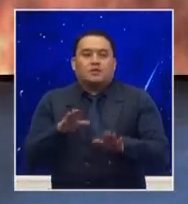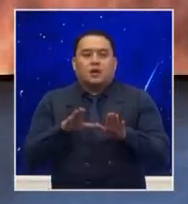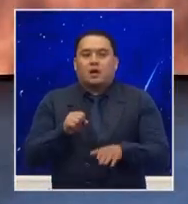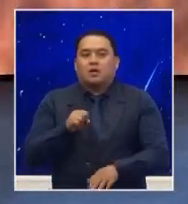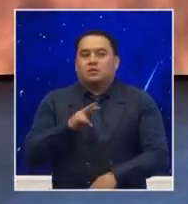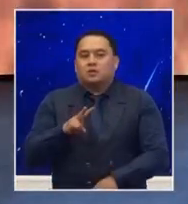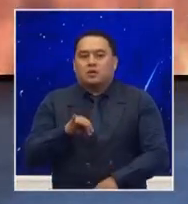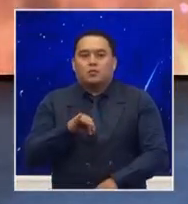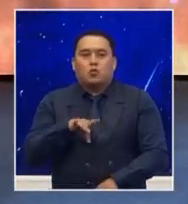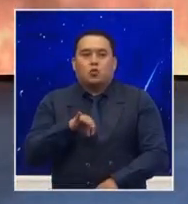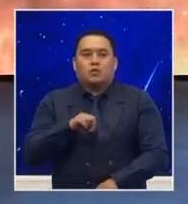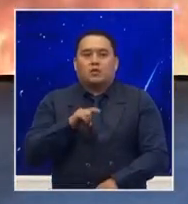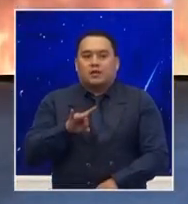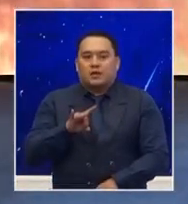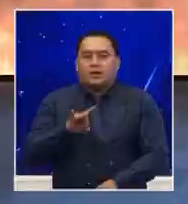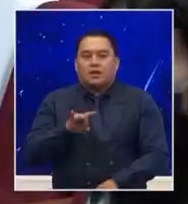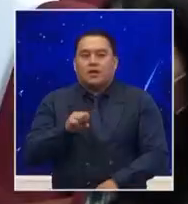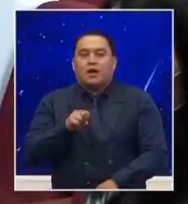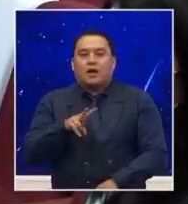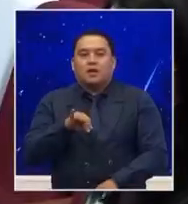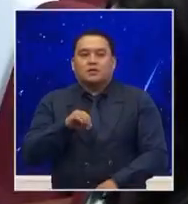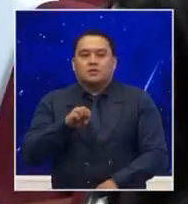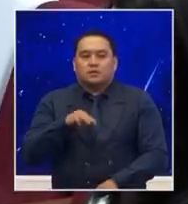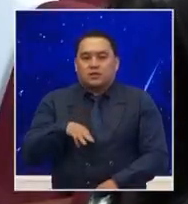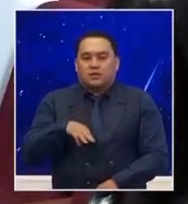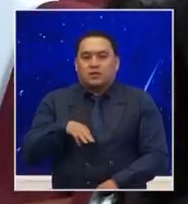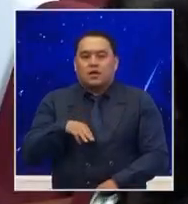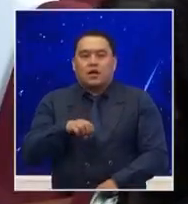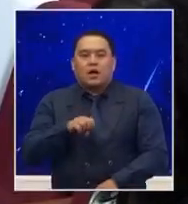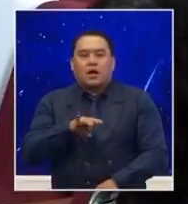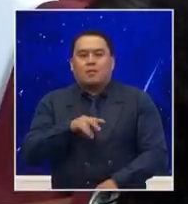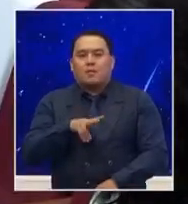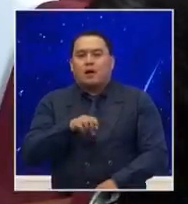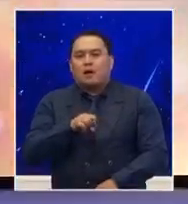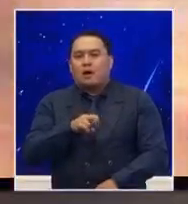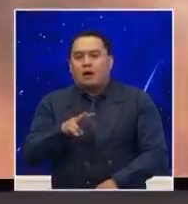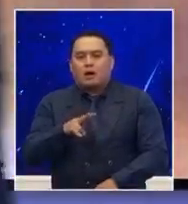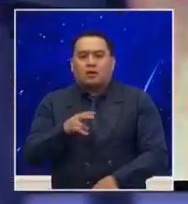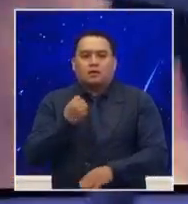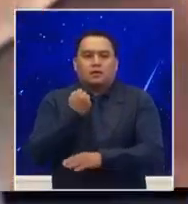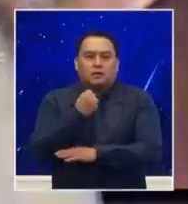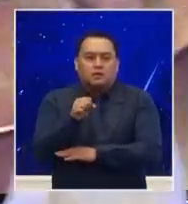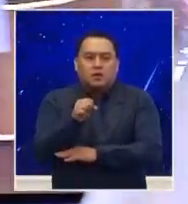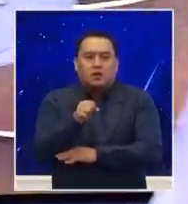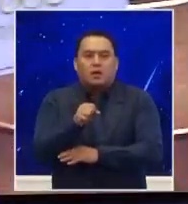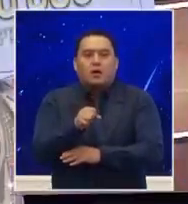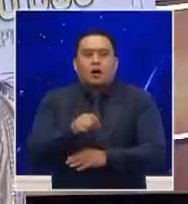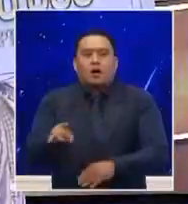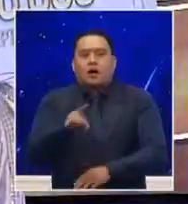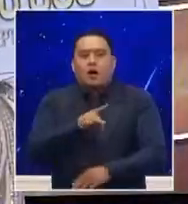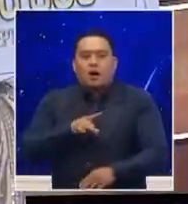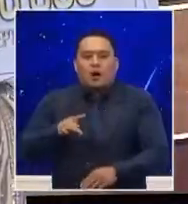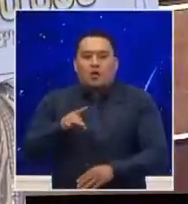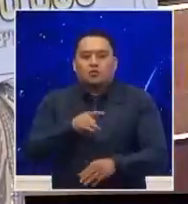Исаева, Мүлдір Мұратталинова, Әсет Қалымов, Ерлан Алиасқаров, Абаған Болатбектер иеленді. Бұл қатарда аудандық